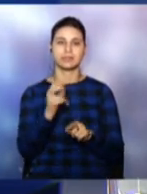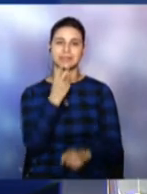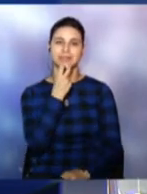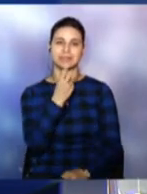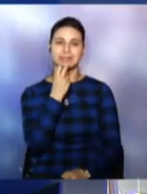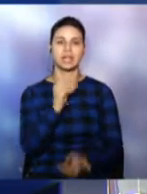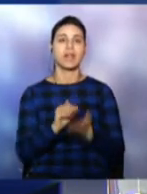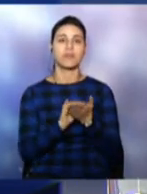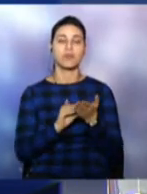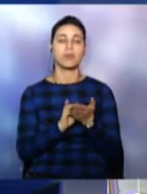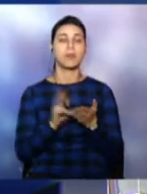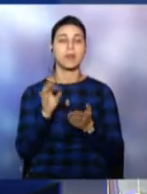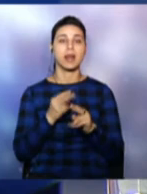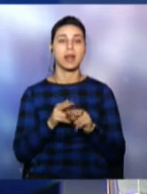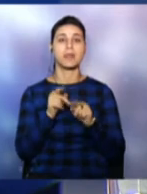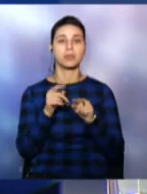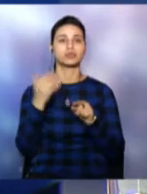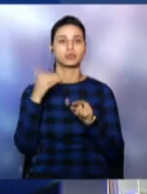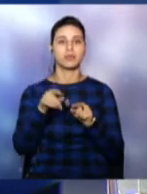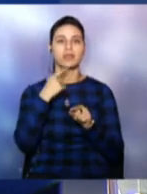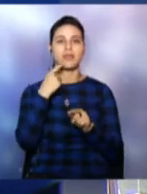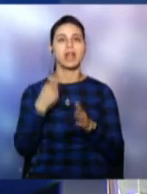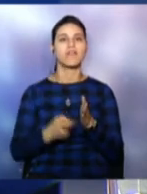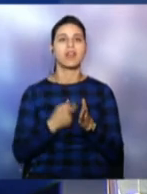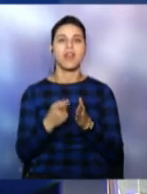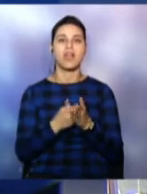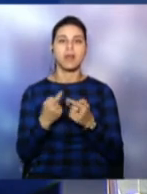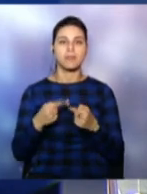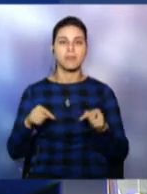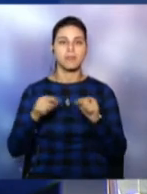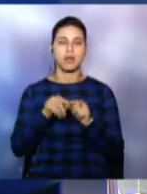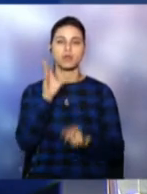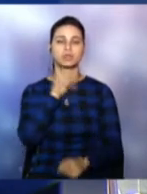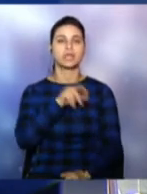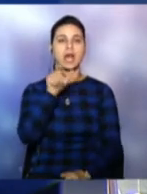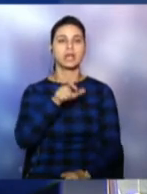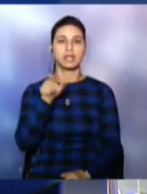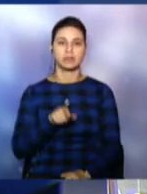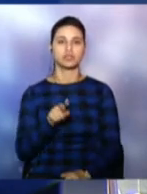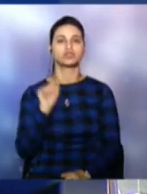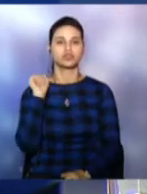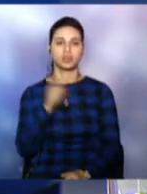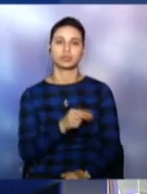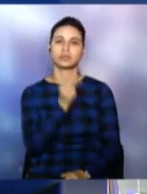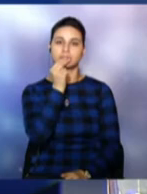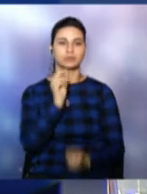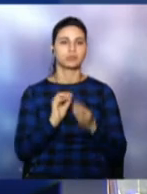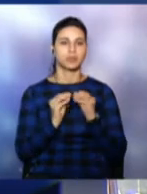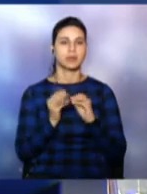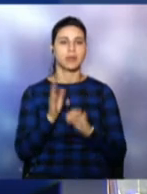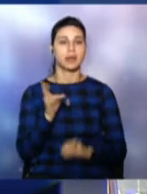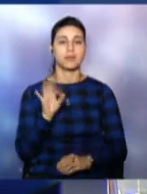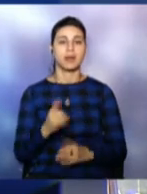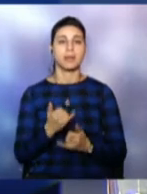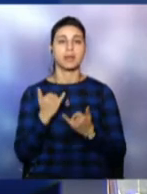ამას, რომ ვიმეორებთ ხოლმე, მაგრამ ეს არის დადგენილი კვლევების შესაბამისად, როდესაც ადამიანს უსაფრთხოდ შეუძლია მოიხმაროს. თუმცა ჩვენ